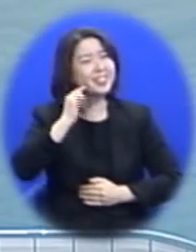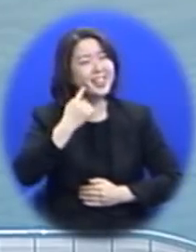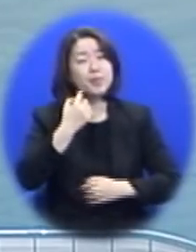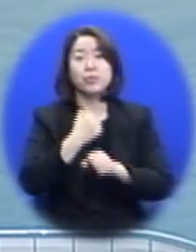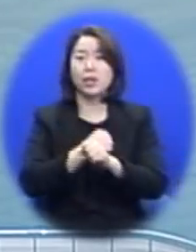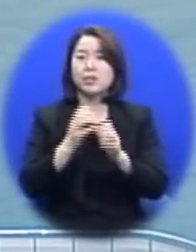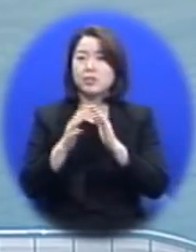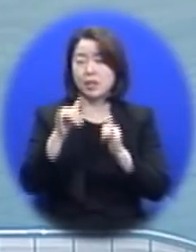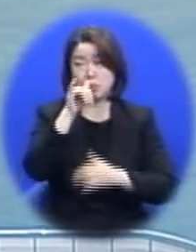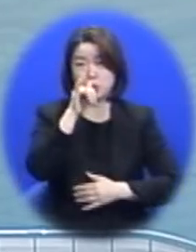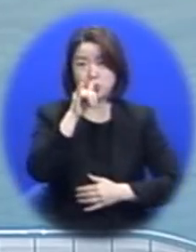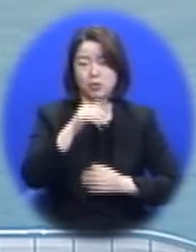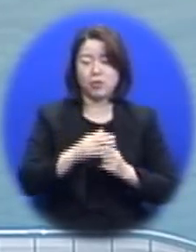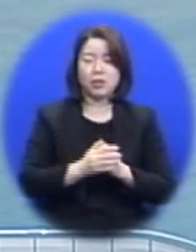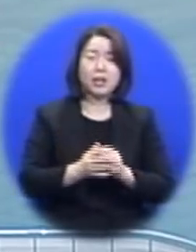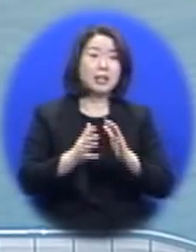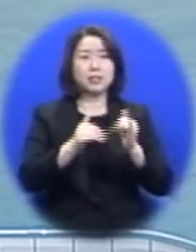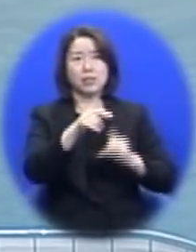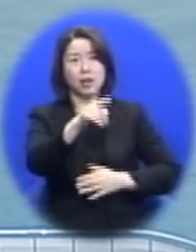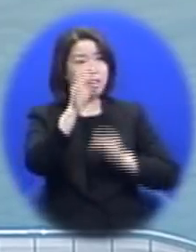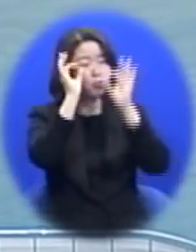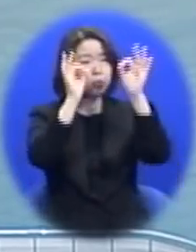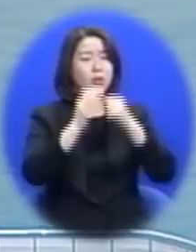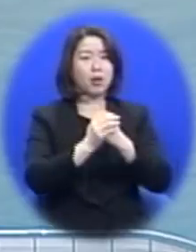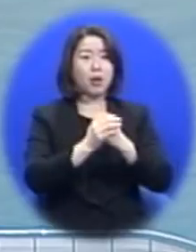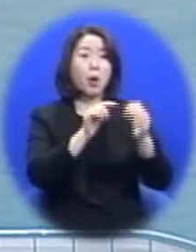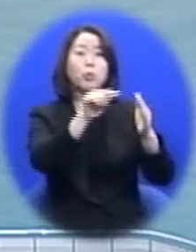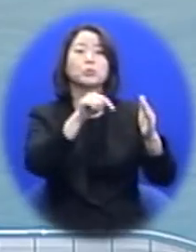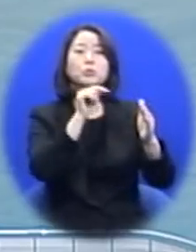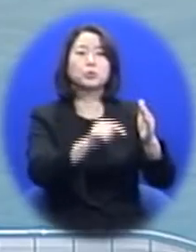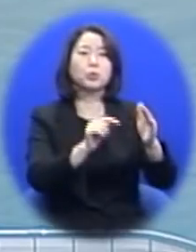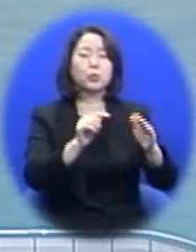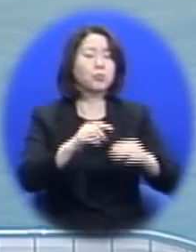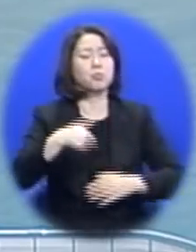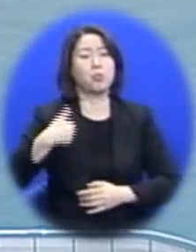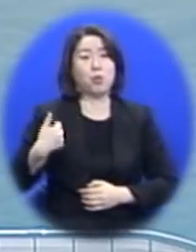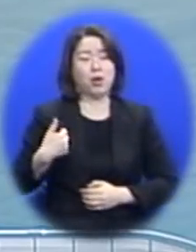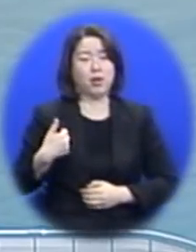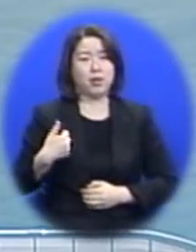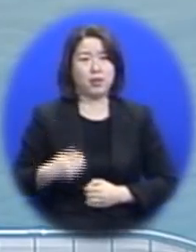사람은 몰라요. 사람은 그 사람의 실상을 모른다니까요.